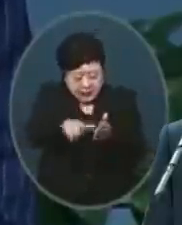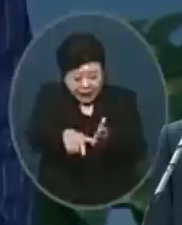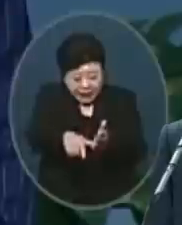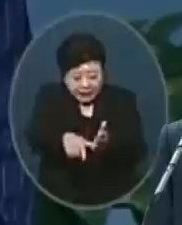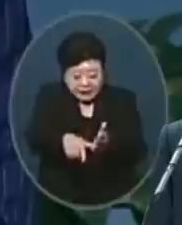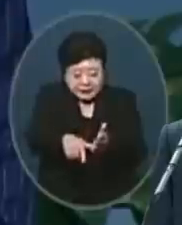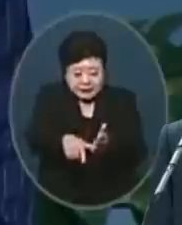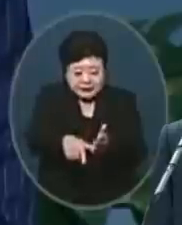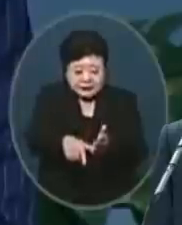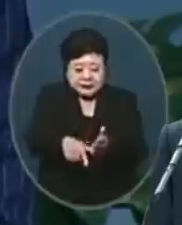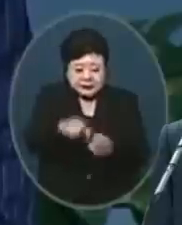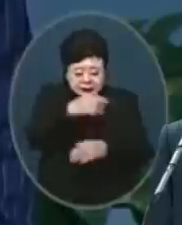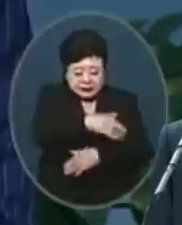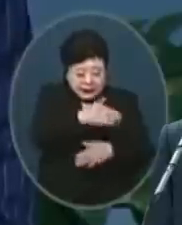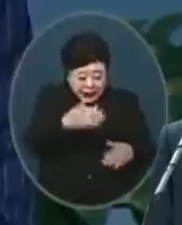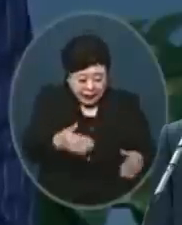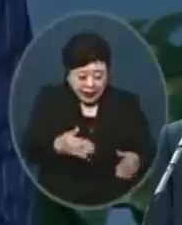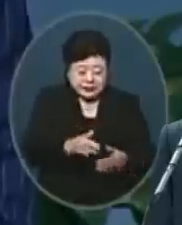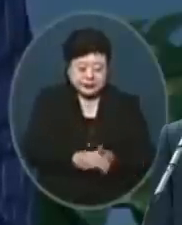제단에